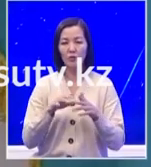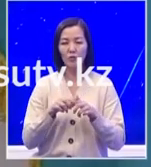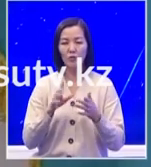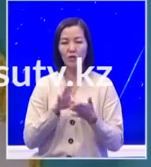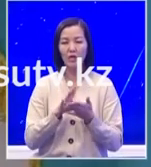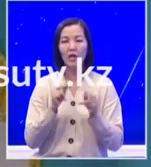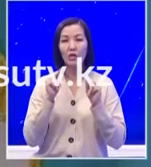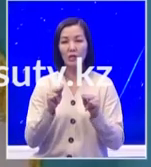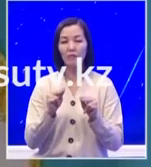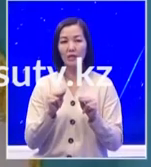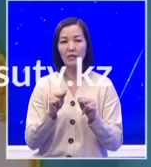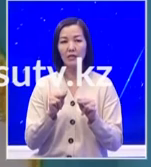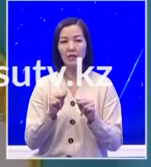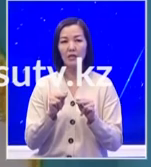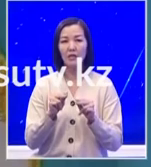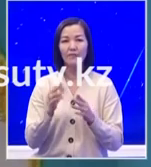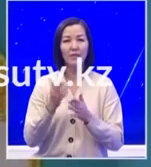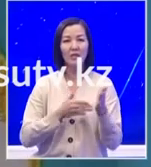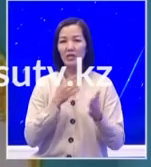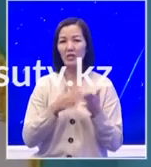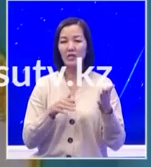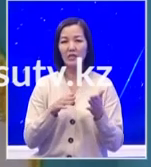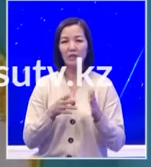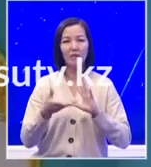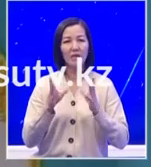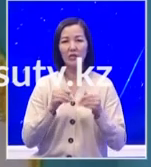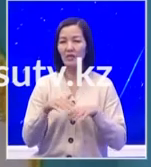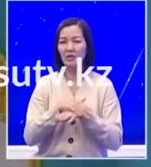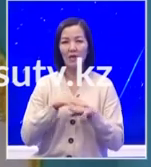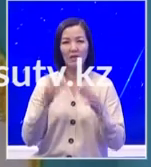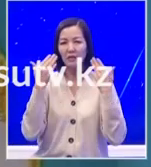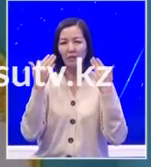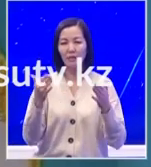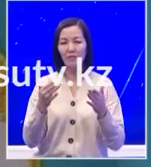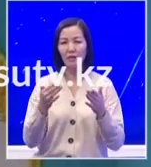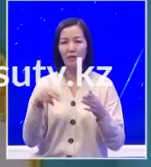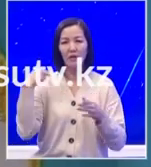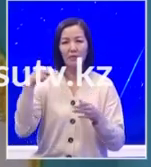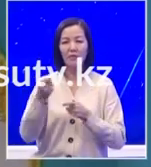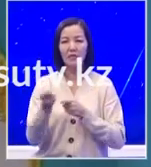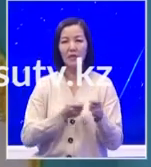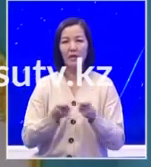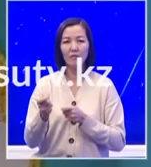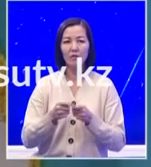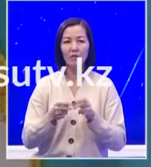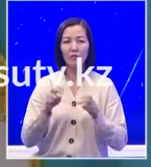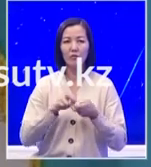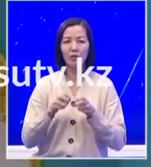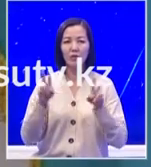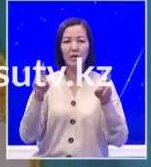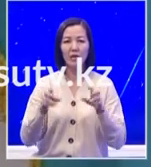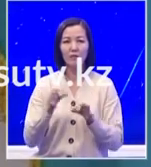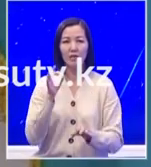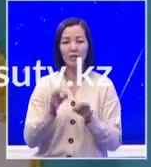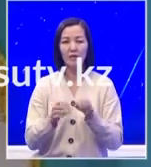шын мәнінде ештеңе істелмеген. Нәтижесін мен де халық та көріп отырған жоқ. Президент әкімшілігі осы мәселені зерттеп,